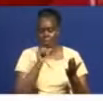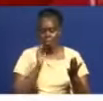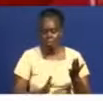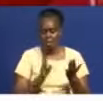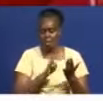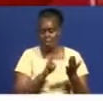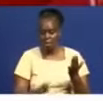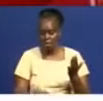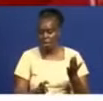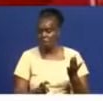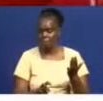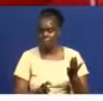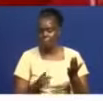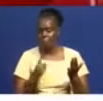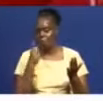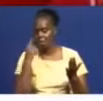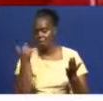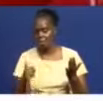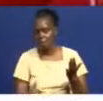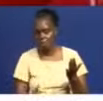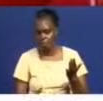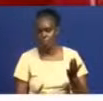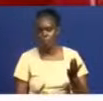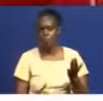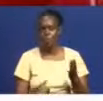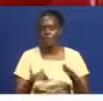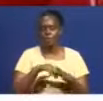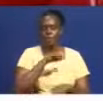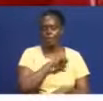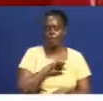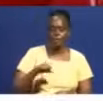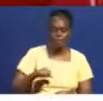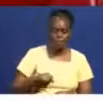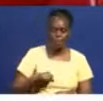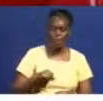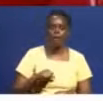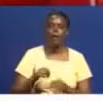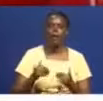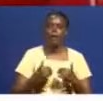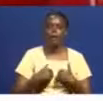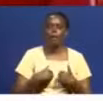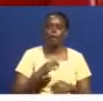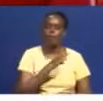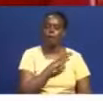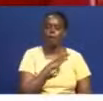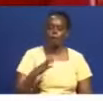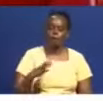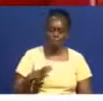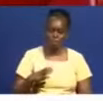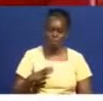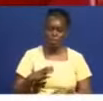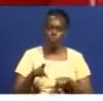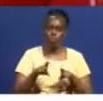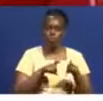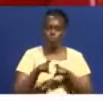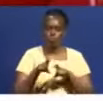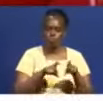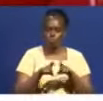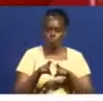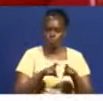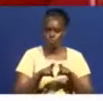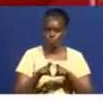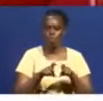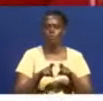yoyote ameresign. Be speaker, katika bunge hili tuna kamati ambazo zinasimamia rasilimali hizi, na